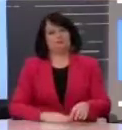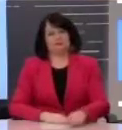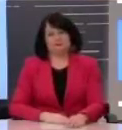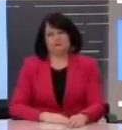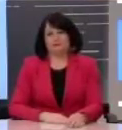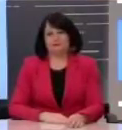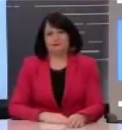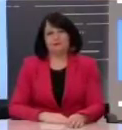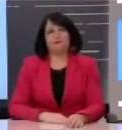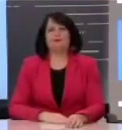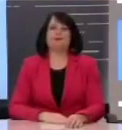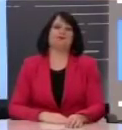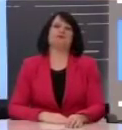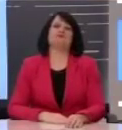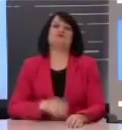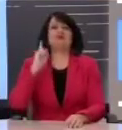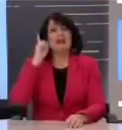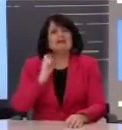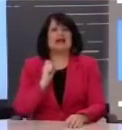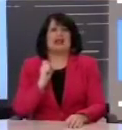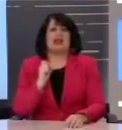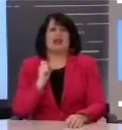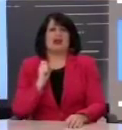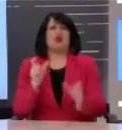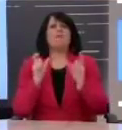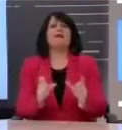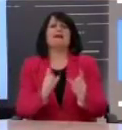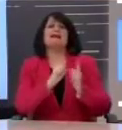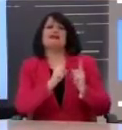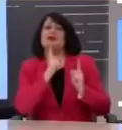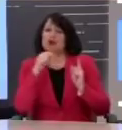Γνωρίζουν όσοι έχουν γνώση τέτοιου είδους αμυντικών συμφωνιών